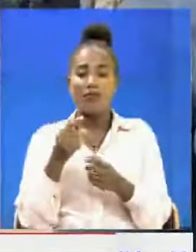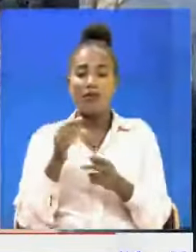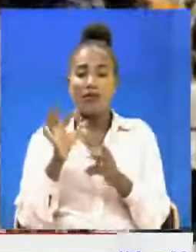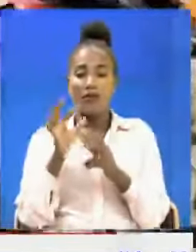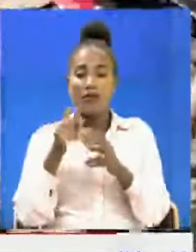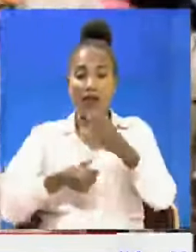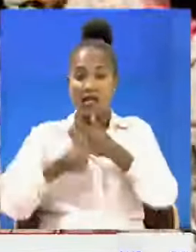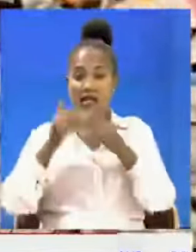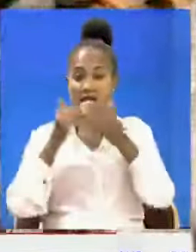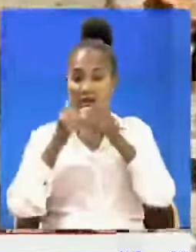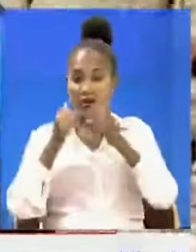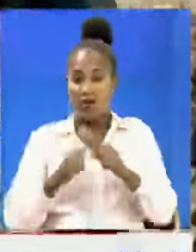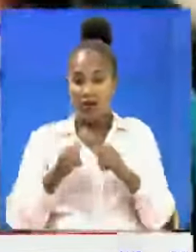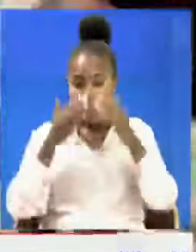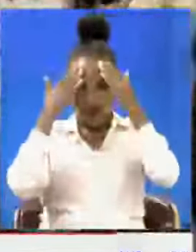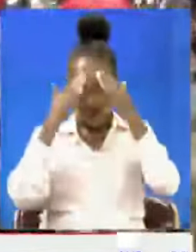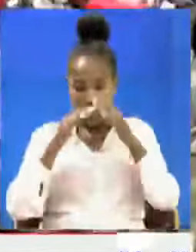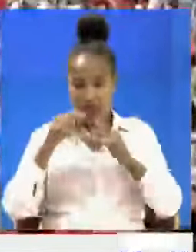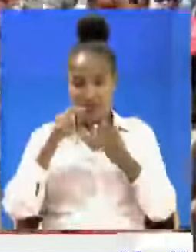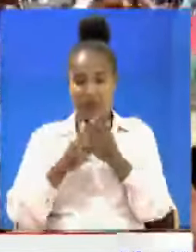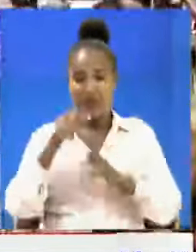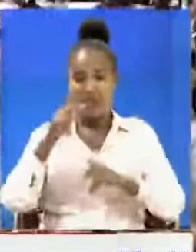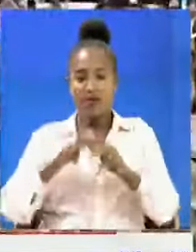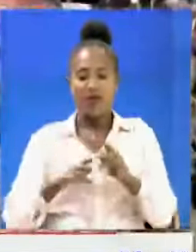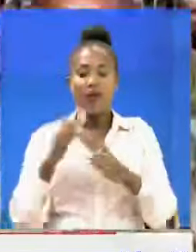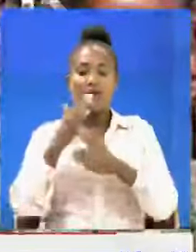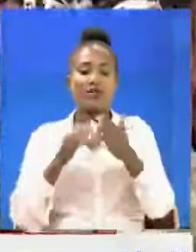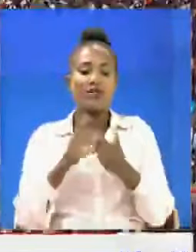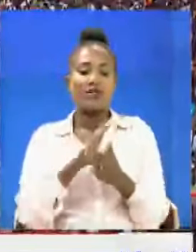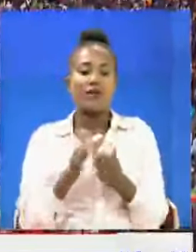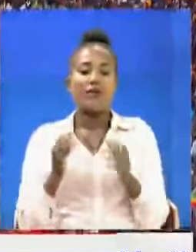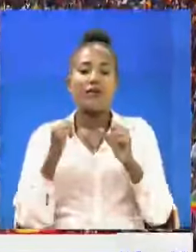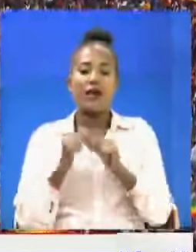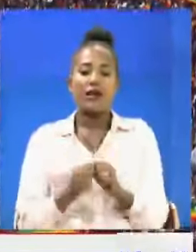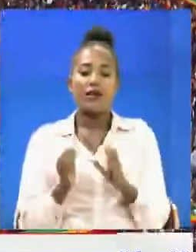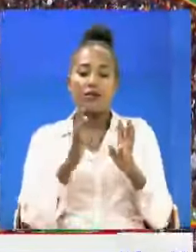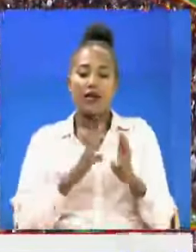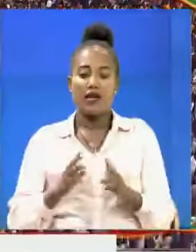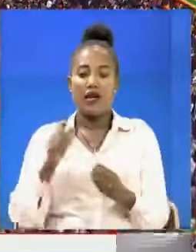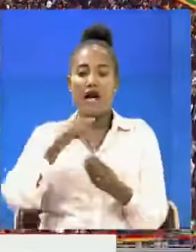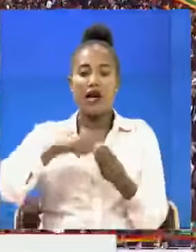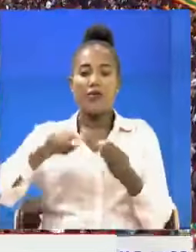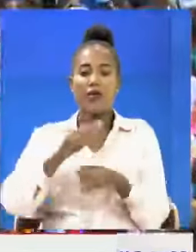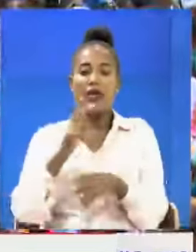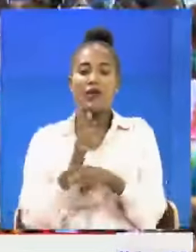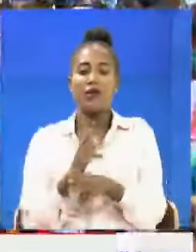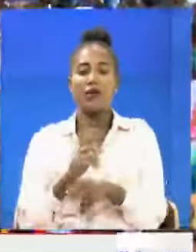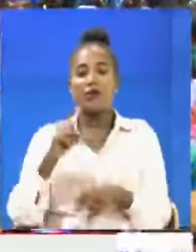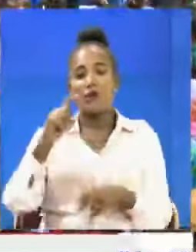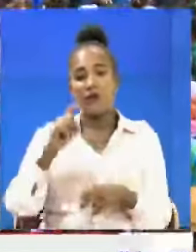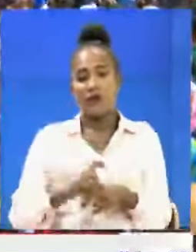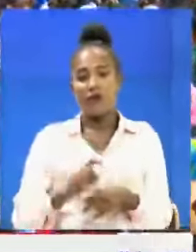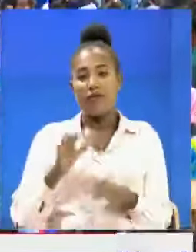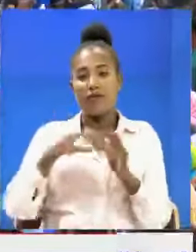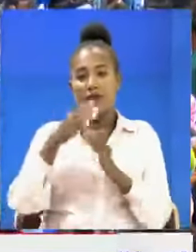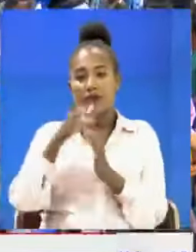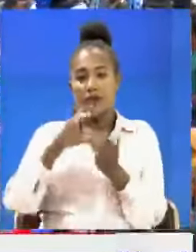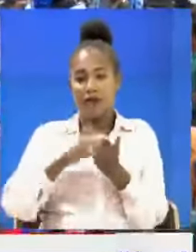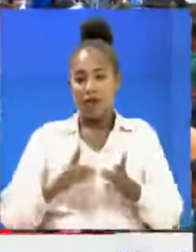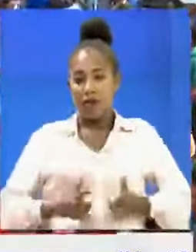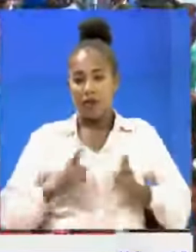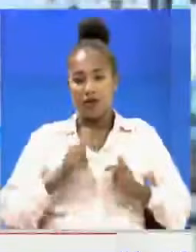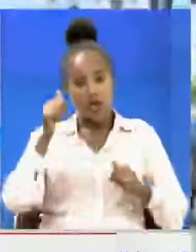ሊያደርስ እንደሚችል አይታወቅም። ለዚህም ህብረተሰቡ በተደራጀና በተጠናከረ መንገድ አካባቢውን ሊጠብቅ እንደሚገባ የባህር ዳር ከተማ